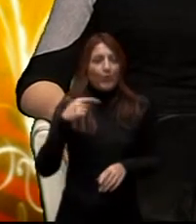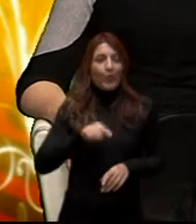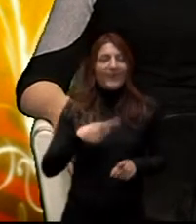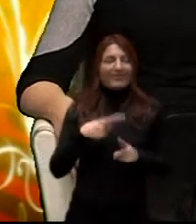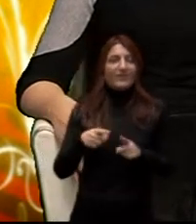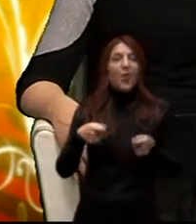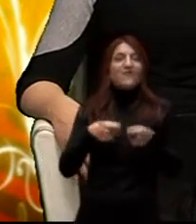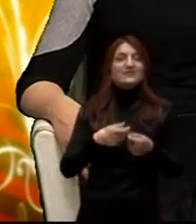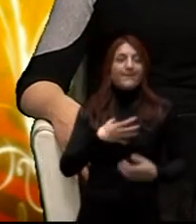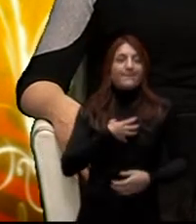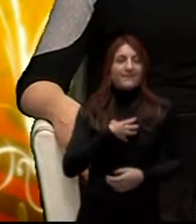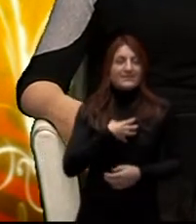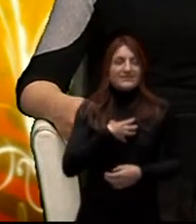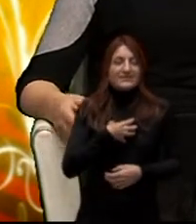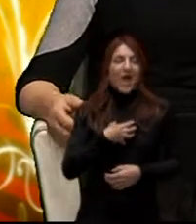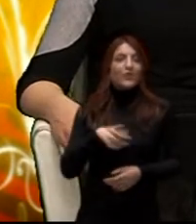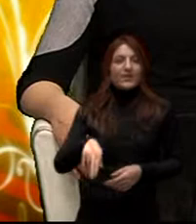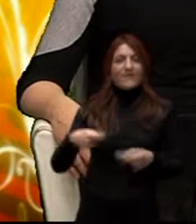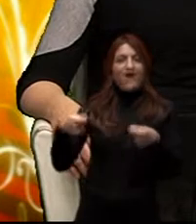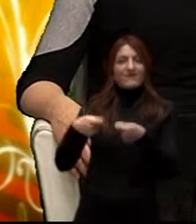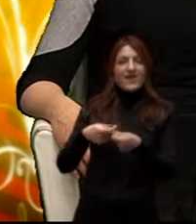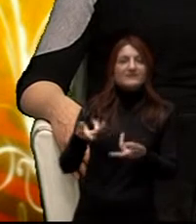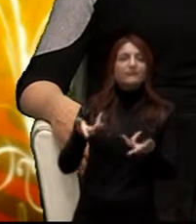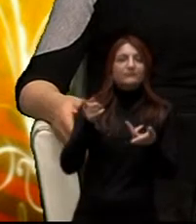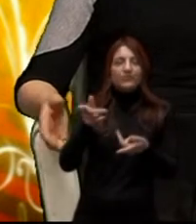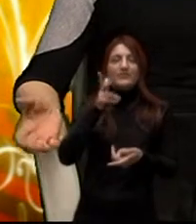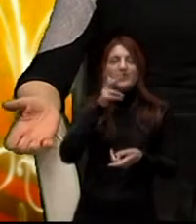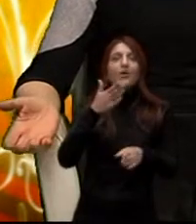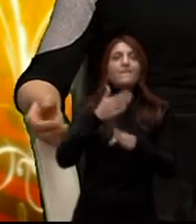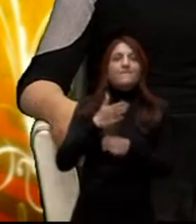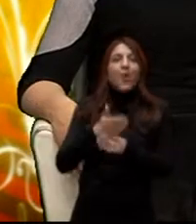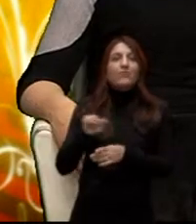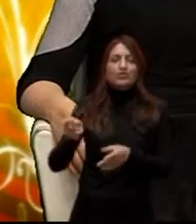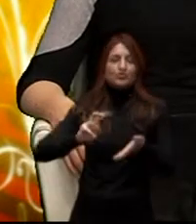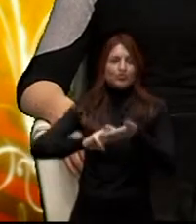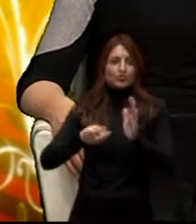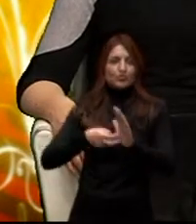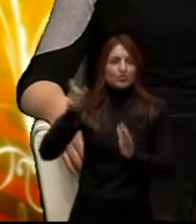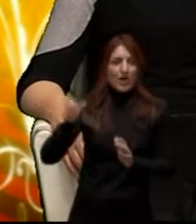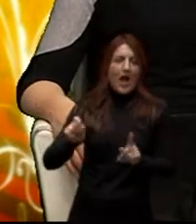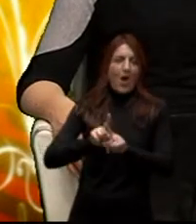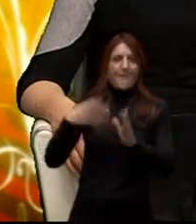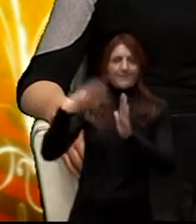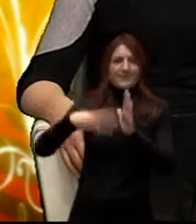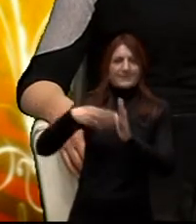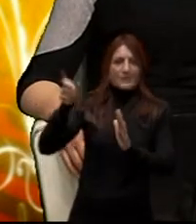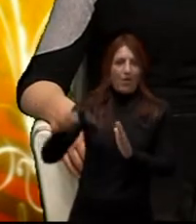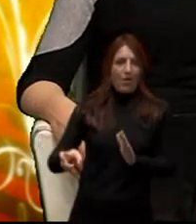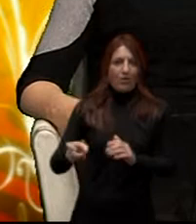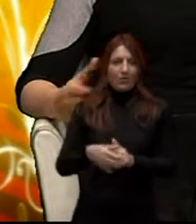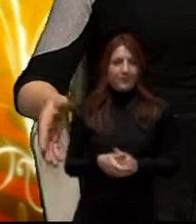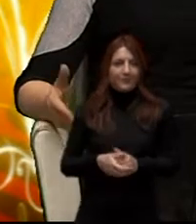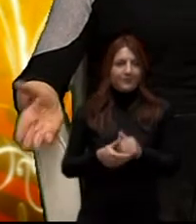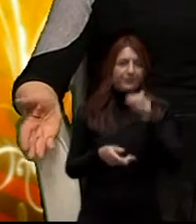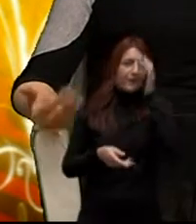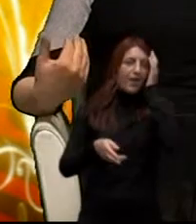dio psihološki, jel, koji ima veze i traži naravno pomoć stručnjaka, to je psiholog u ovom slučaju. Jel. Znači